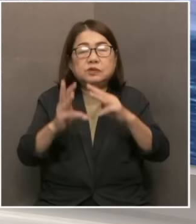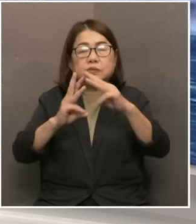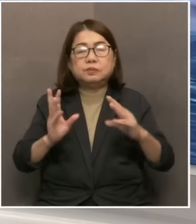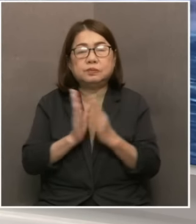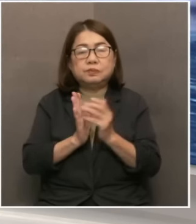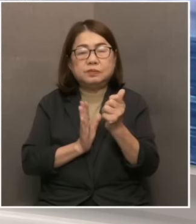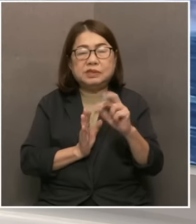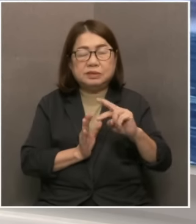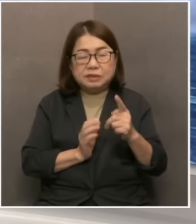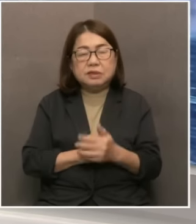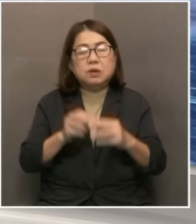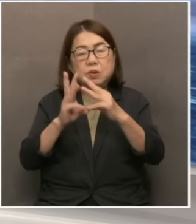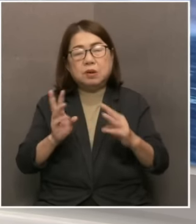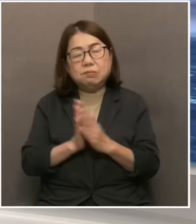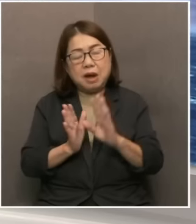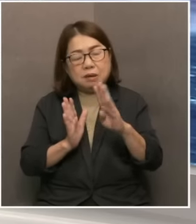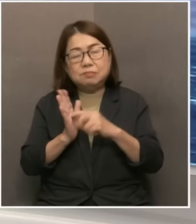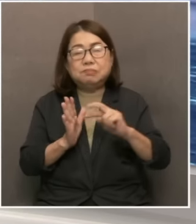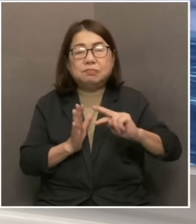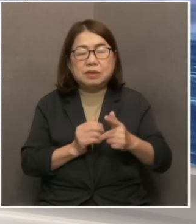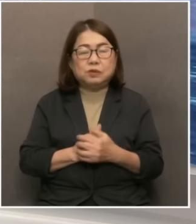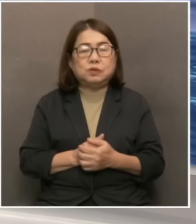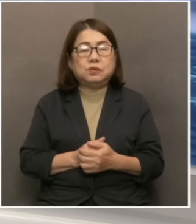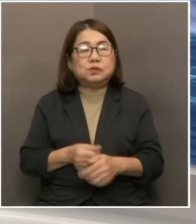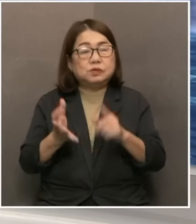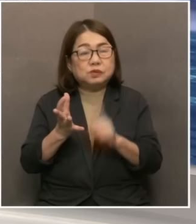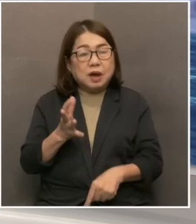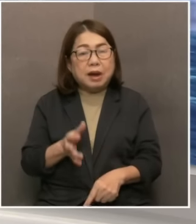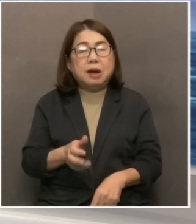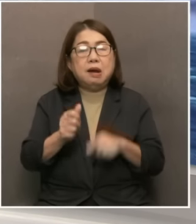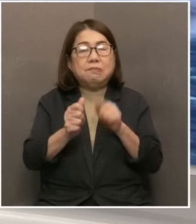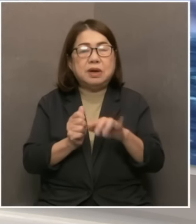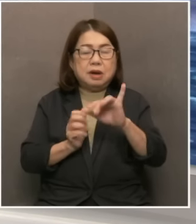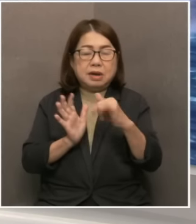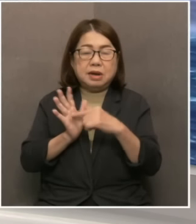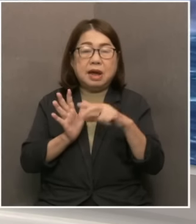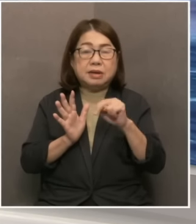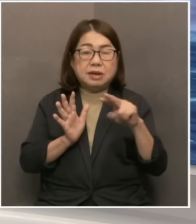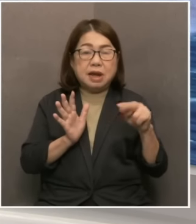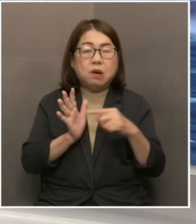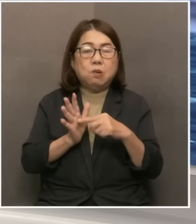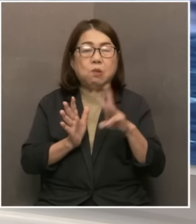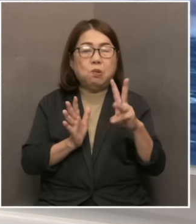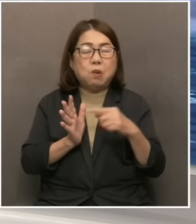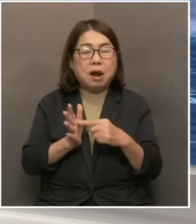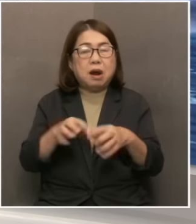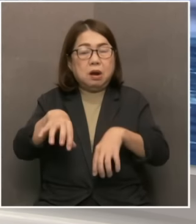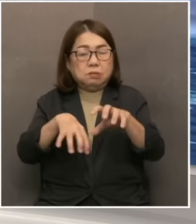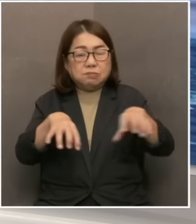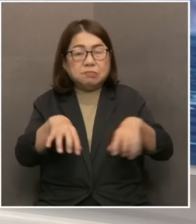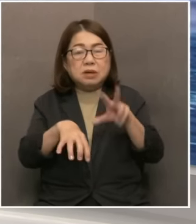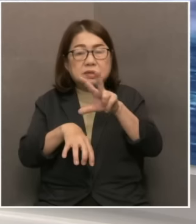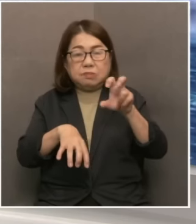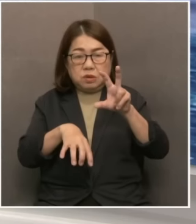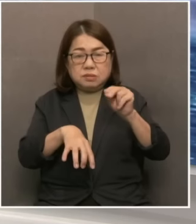บางโค่นอกและที่สุดท้ายนะคะก็คือเขตยานนาวานี่ก็เป็นชุมชนใหญ่นะคะมี 330ครัวเรือน